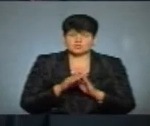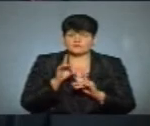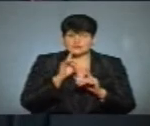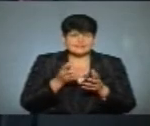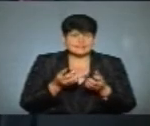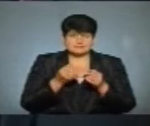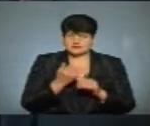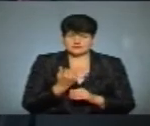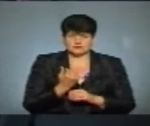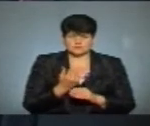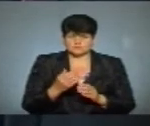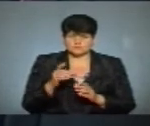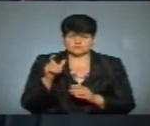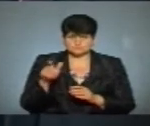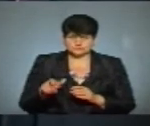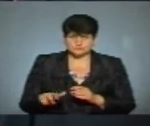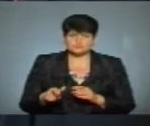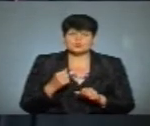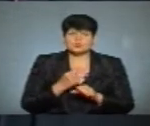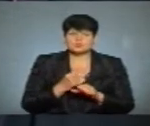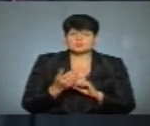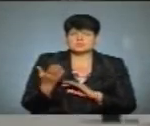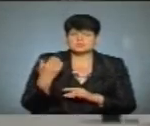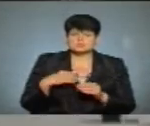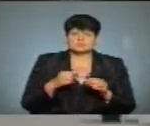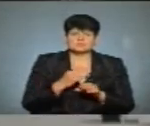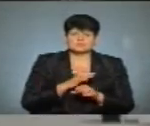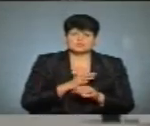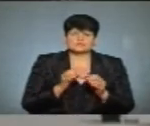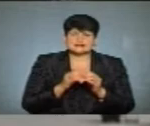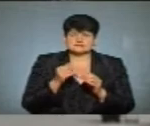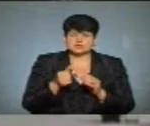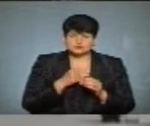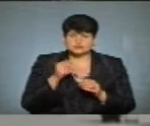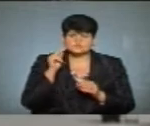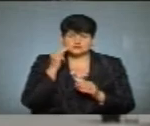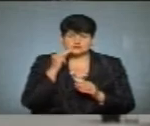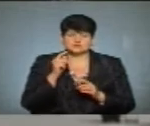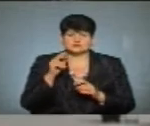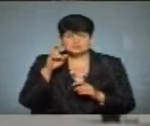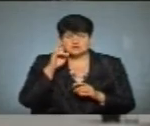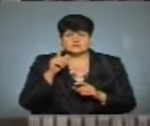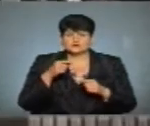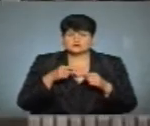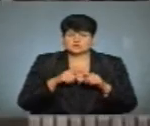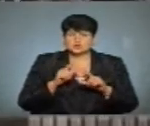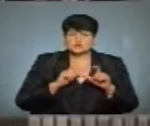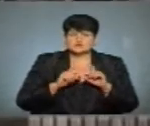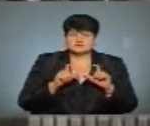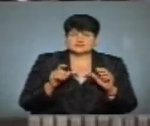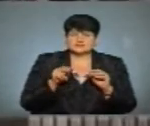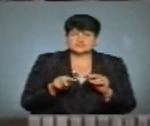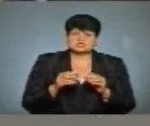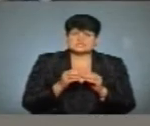його кандидатуру. До роботи в уряді Шкарлет 10 років був ректором Чернігівського державного технологічного університету.